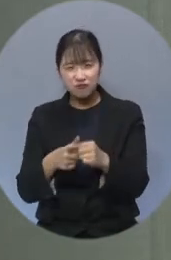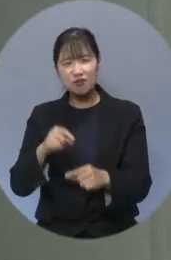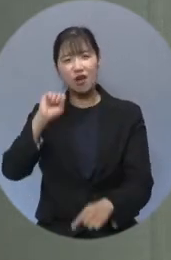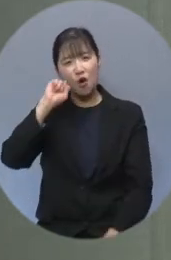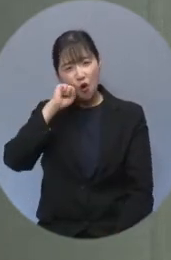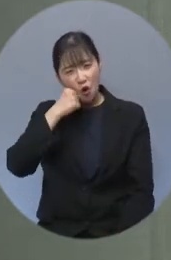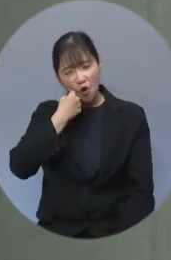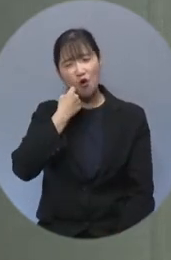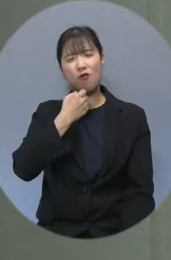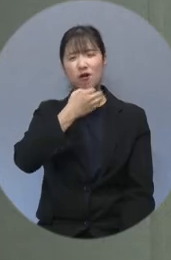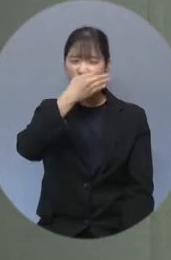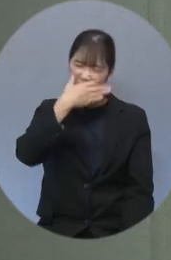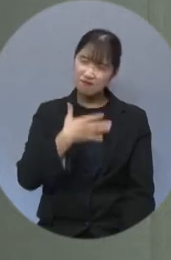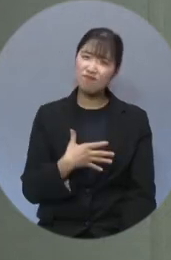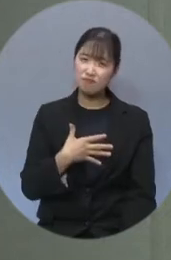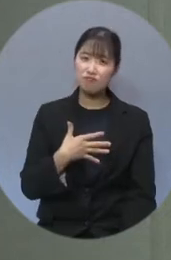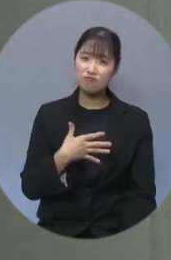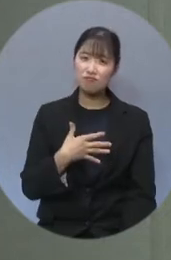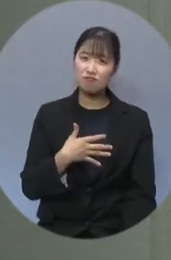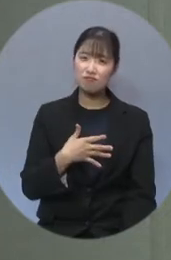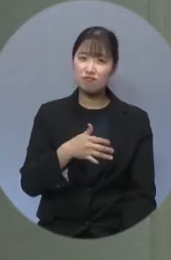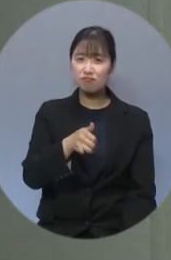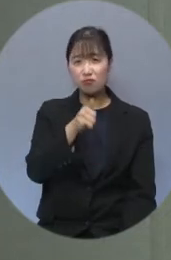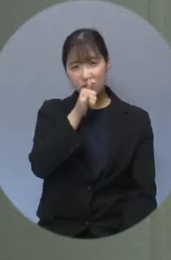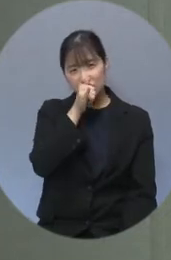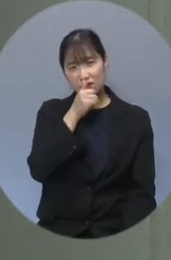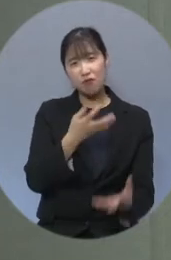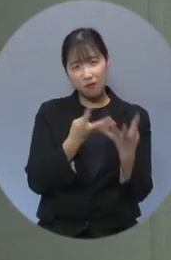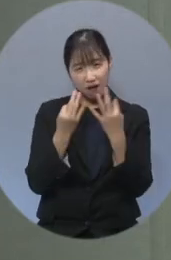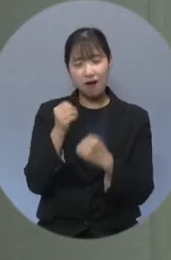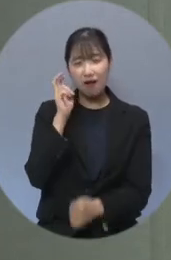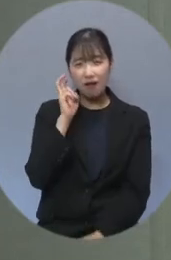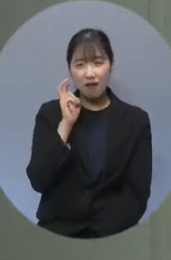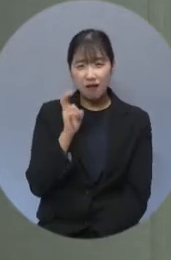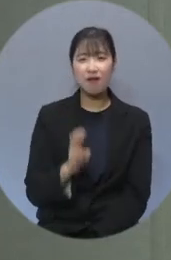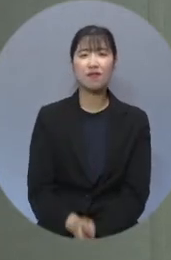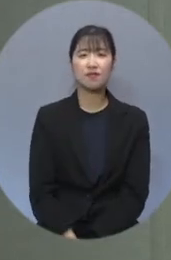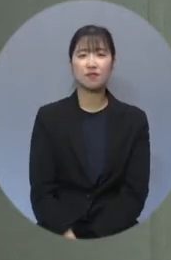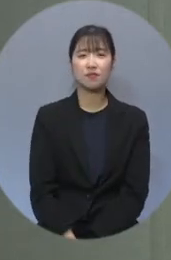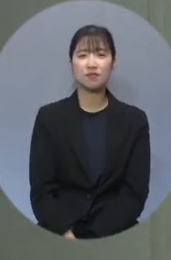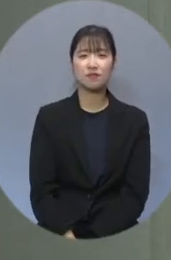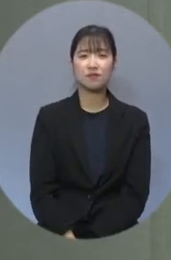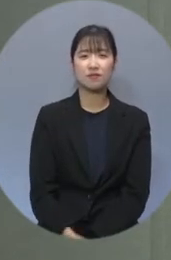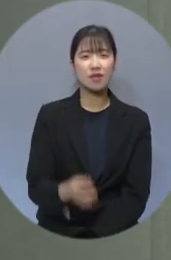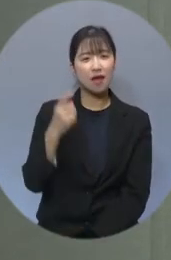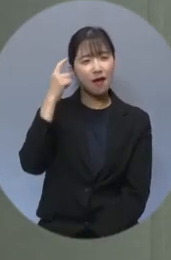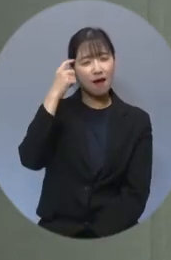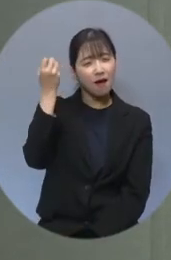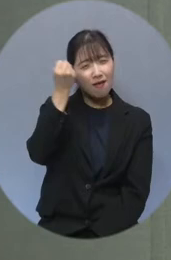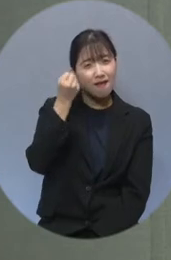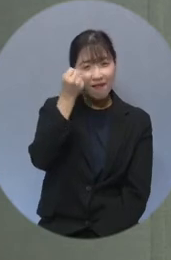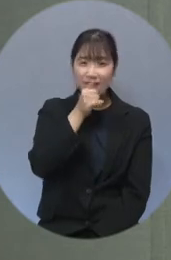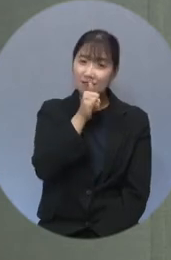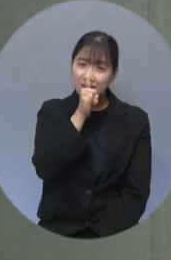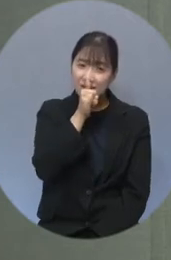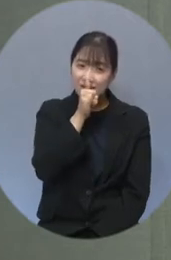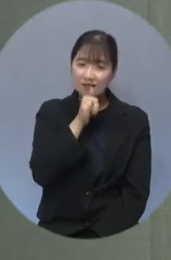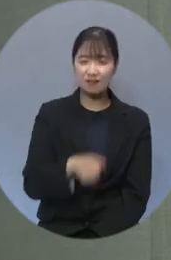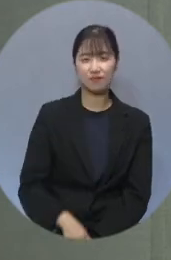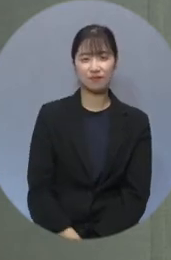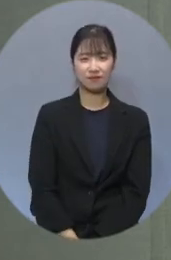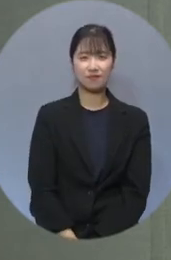어려움 힘드는 일 많으실 것 같은데 좀 잊혀지지 않는 얘기 하나 좀. 뭐